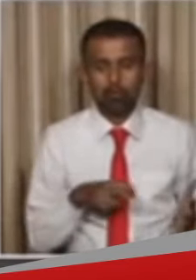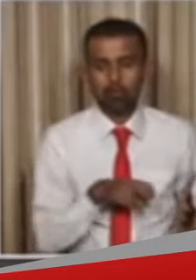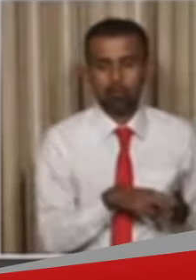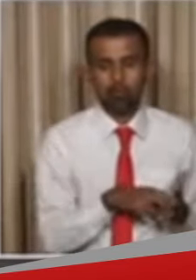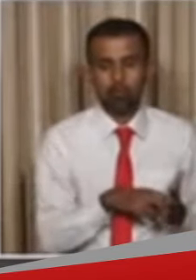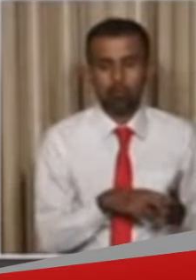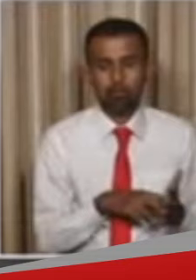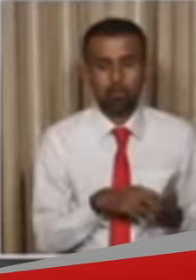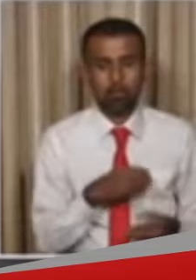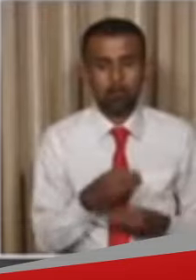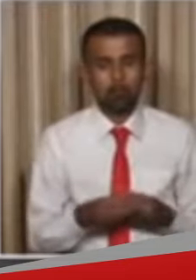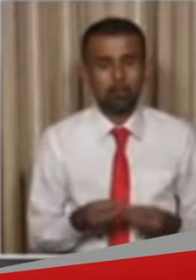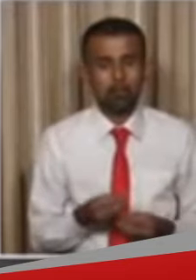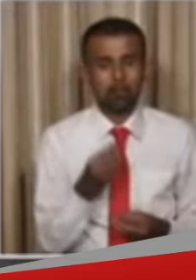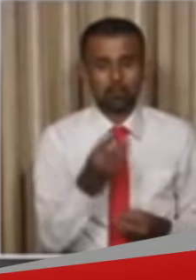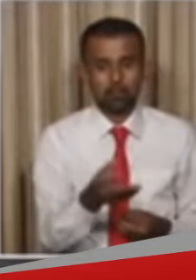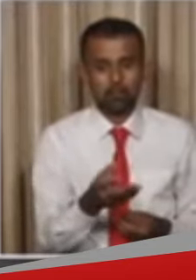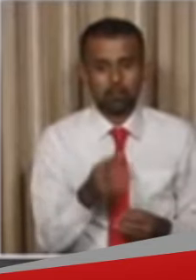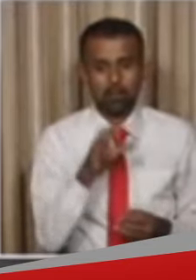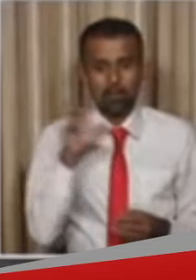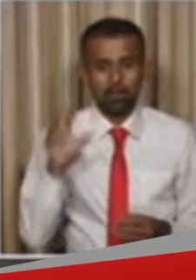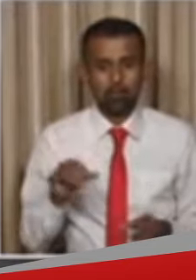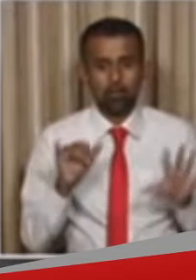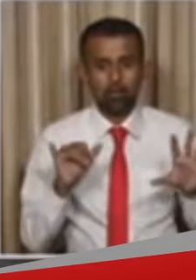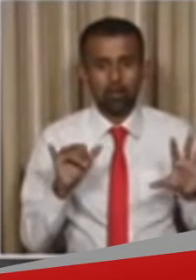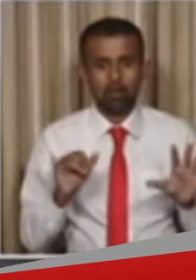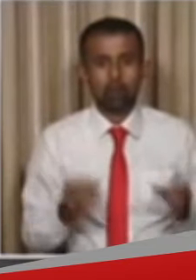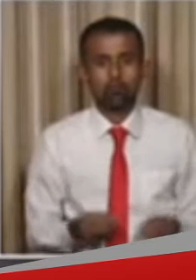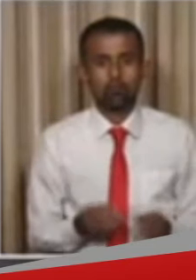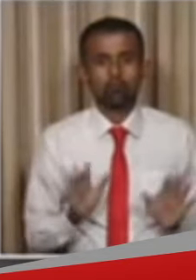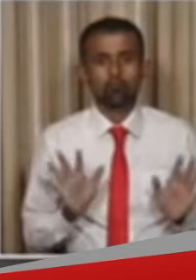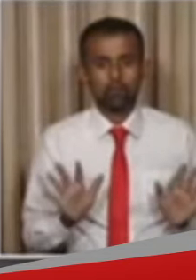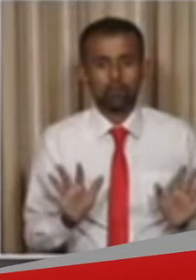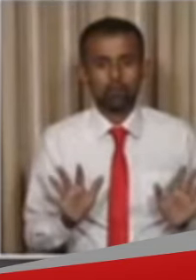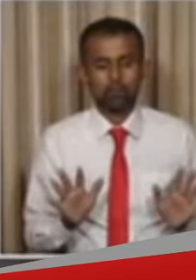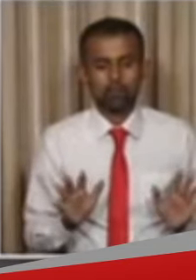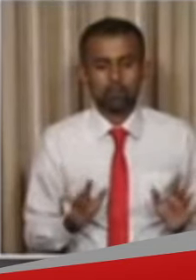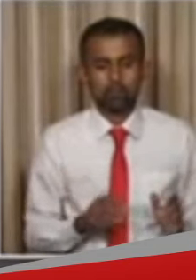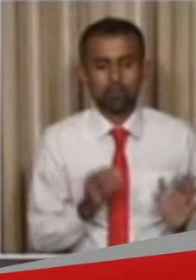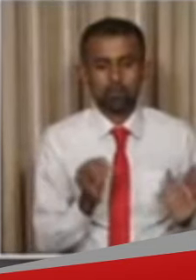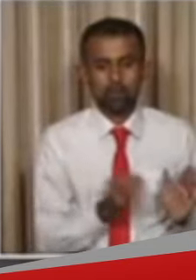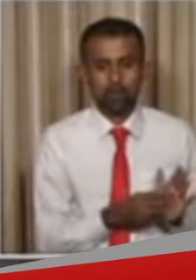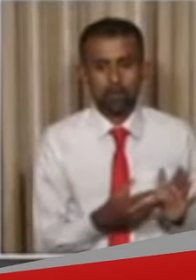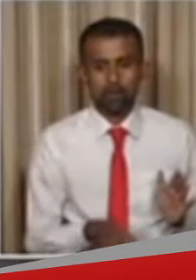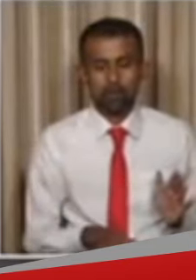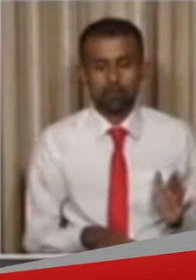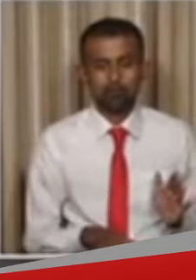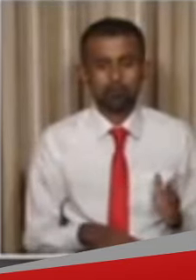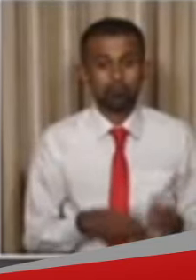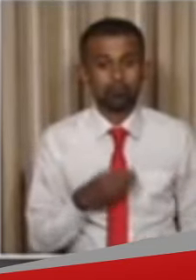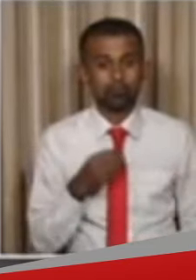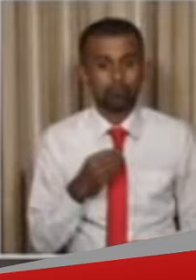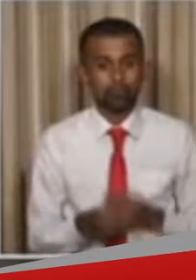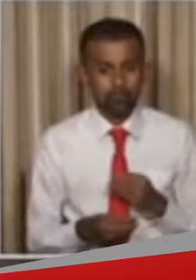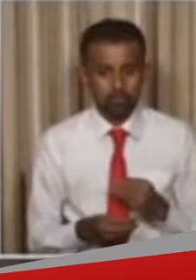ඒ ආයතනය සපයන්නේ රටවල් 6කට විතරයි. ඒ වගේම මේකේ කියනවා මේ ආයතනය